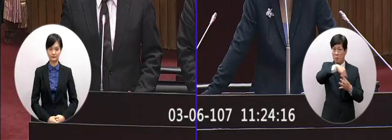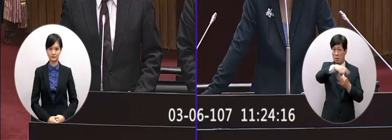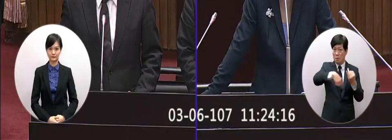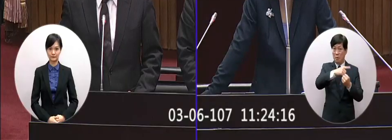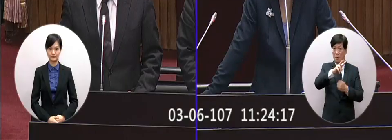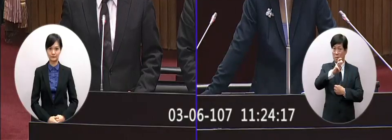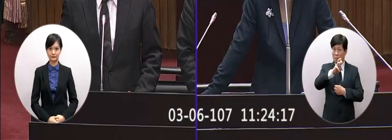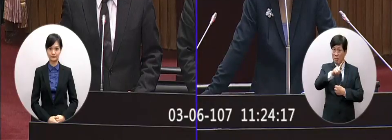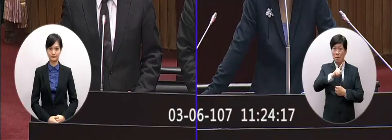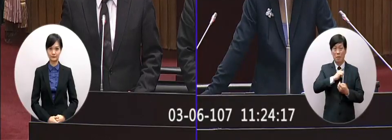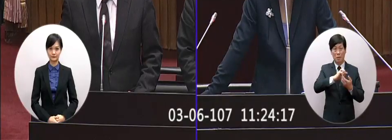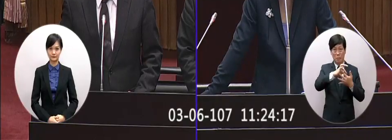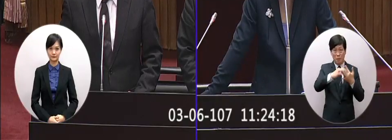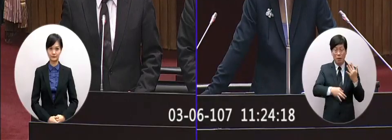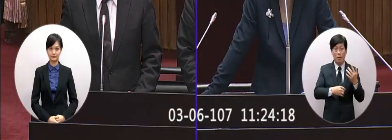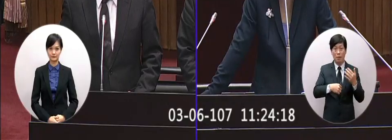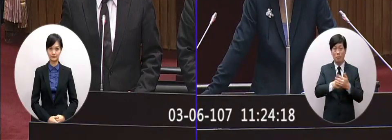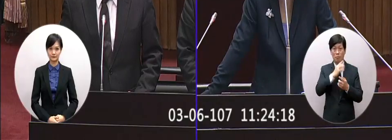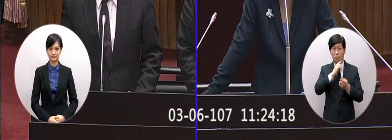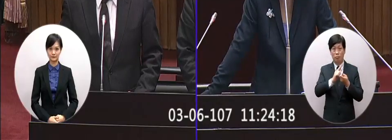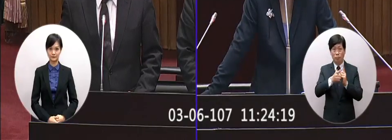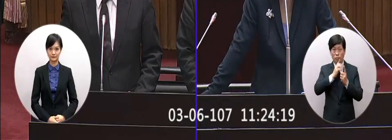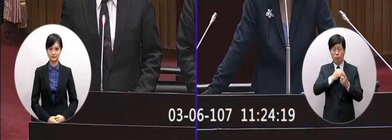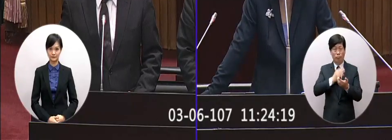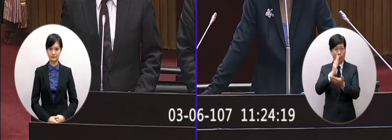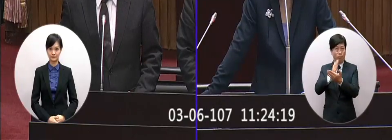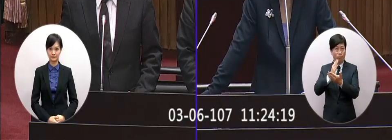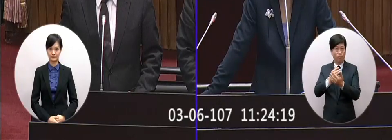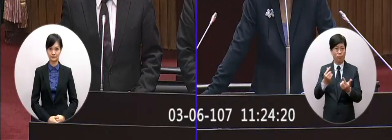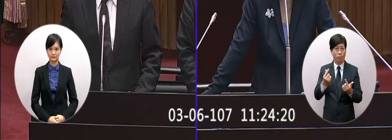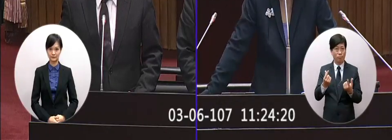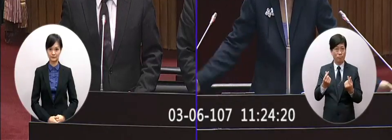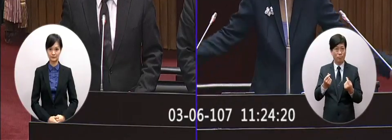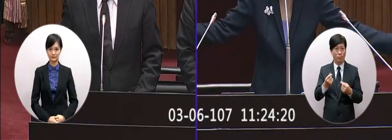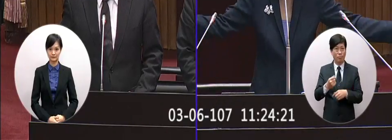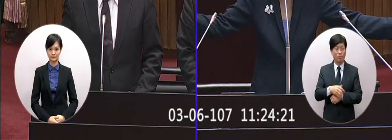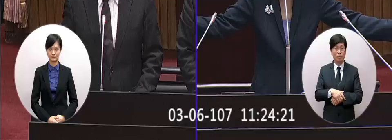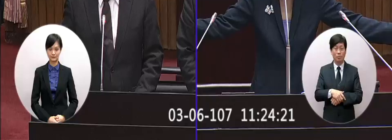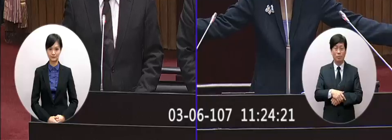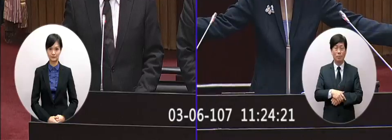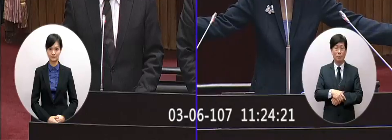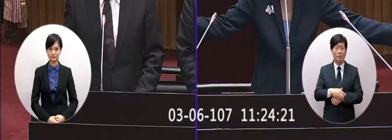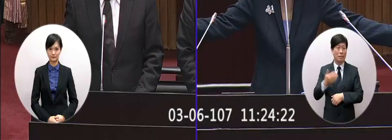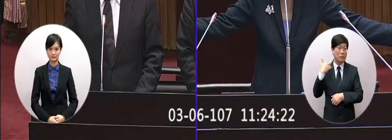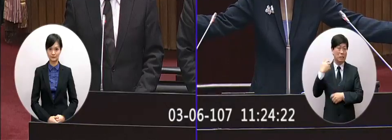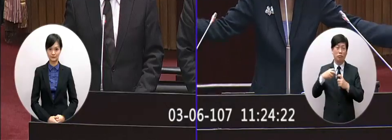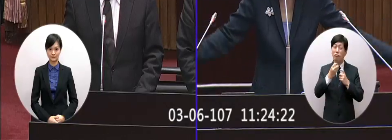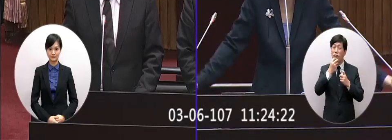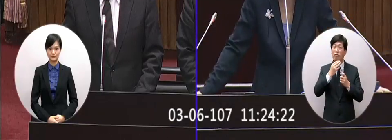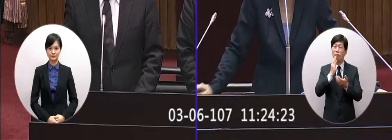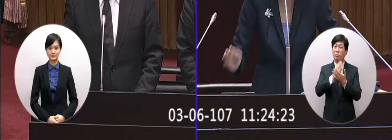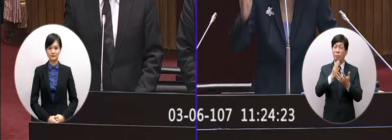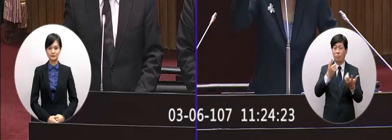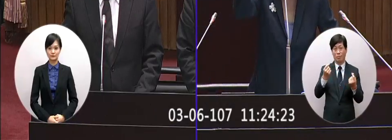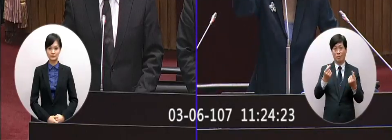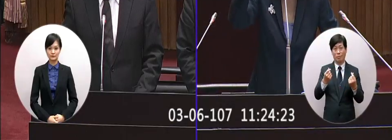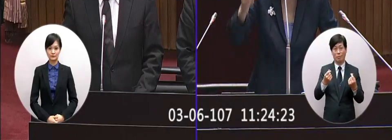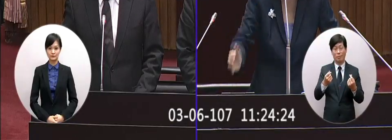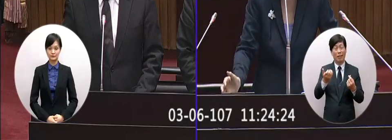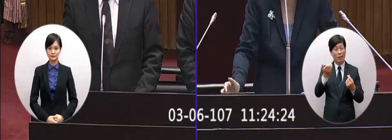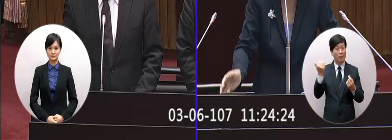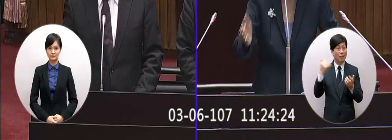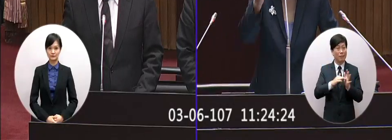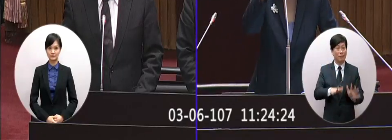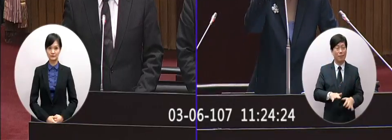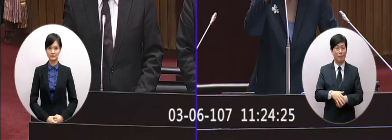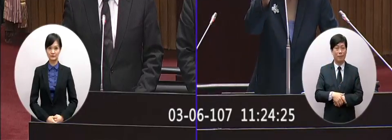会谈的措施会变成是借景用人2.0版？因为我们常常就需要做思维上这个管制嘛，显然从刚刚到